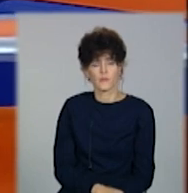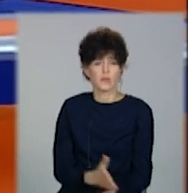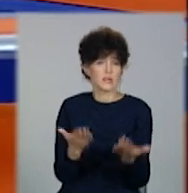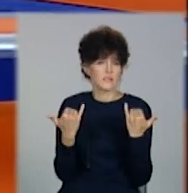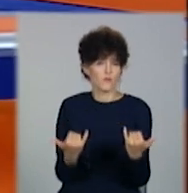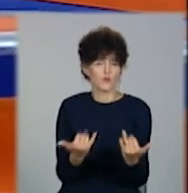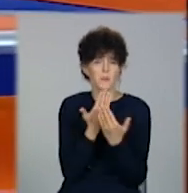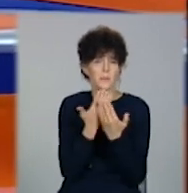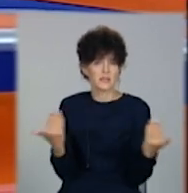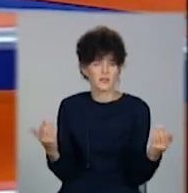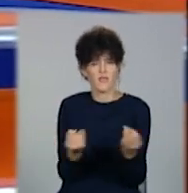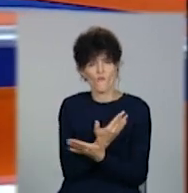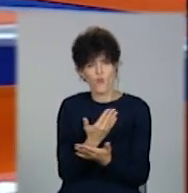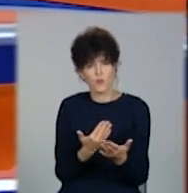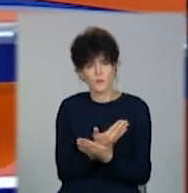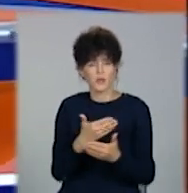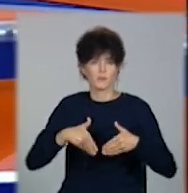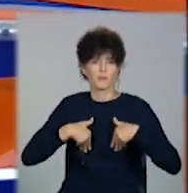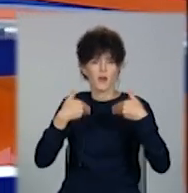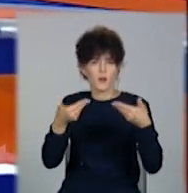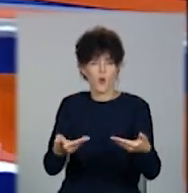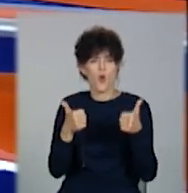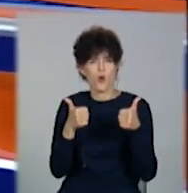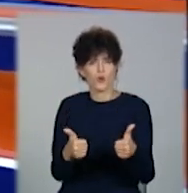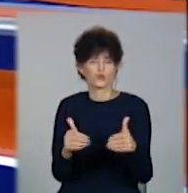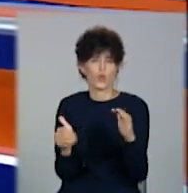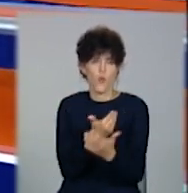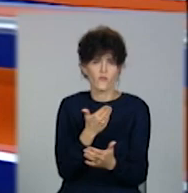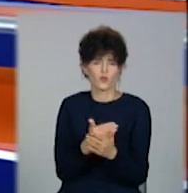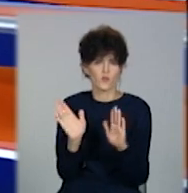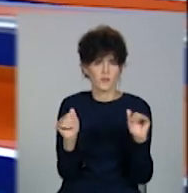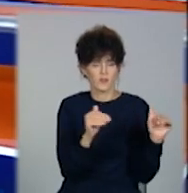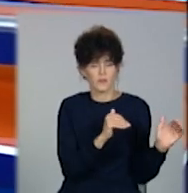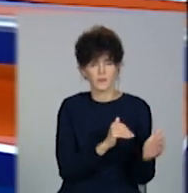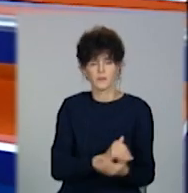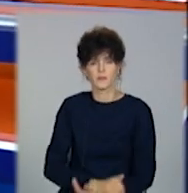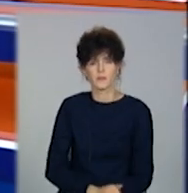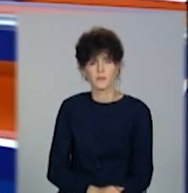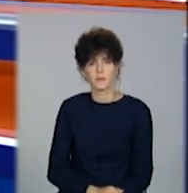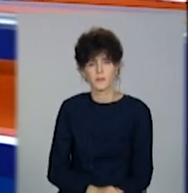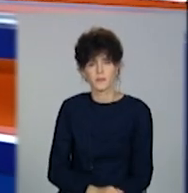На сьогодні це остання інформація. Ми бажаємо вам гарних новин. До зустрічі в ефірі.